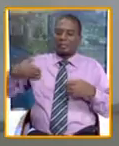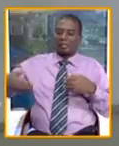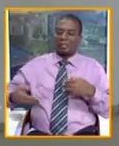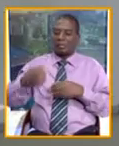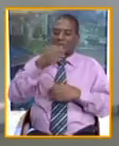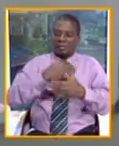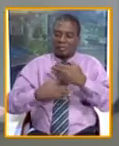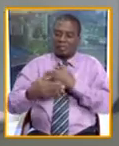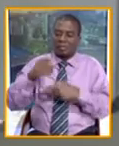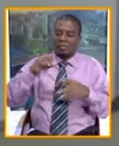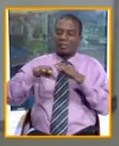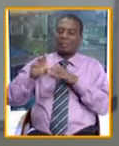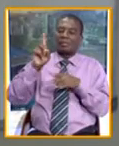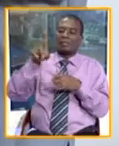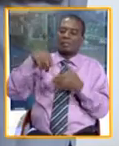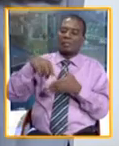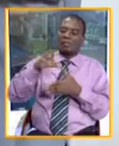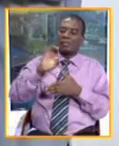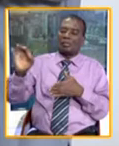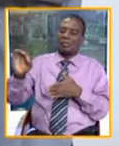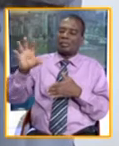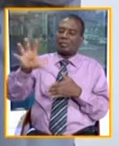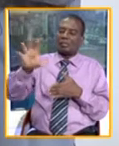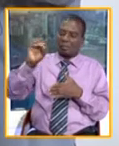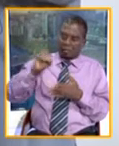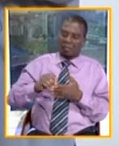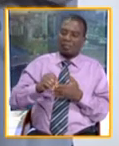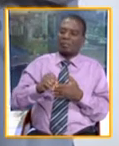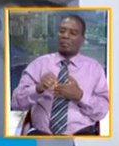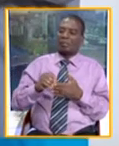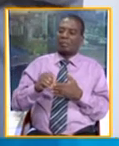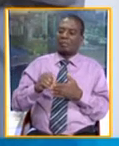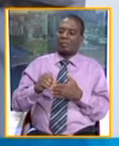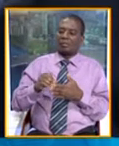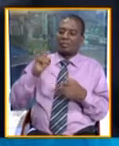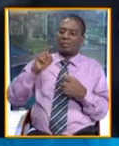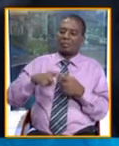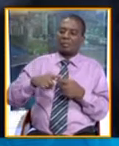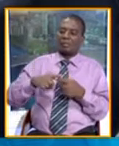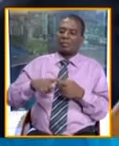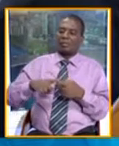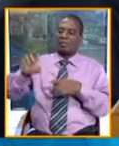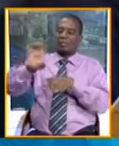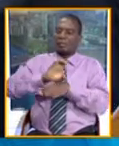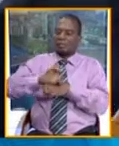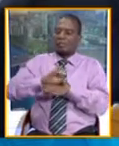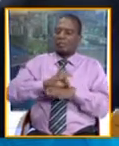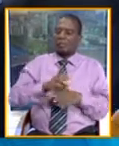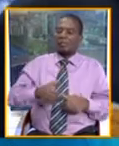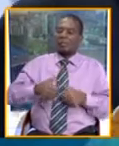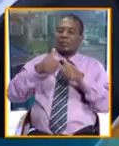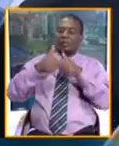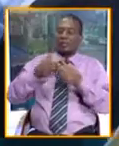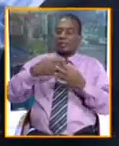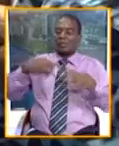installé ensuite en Côte d'Ivoire. La fondatrice du village Kiyi Mbok a plusieurs fois été élevée dans l'ordre du mérite